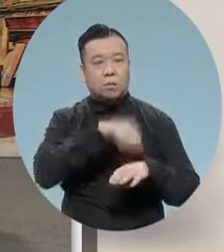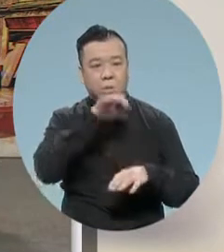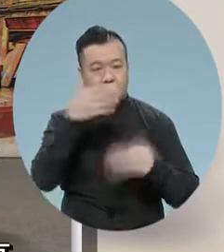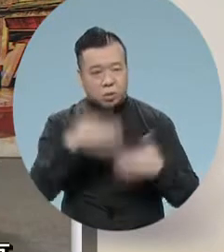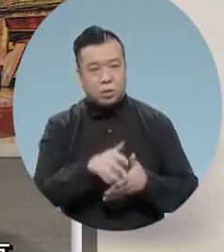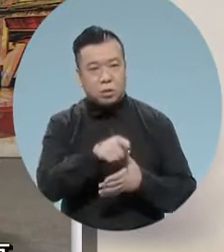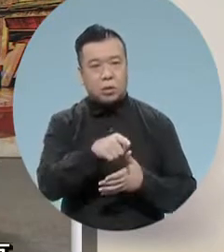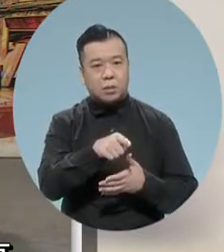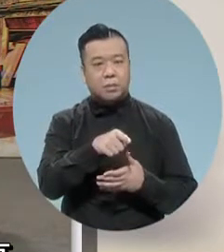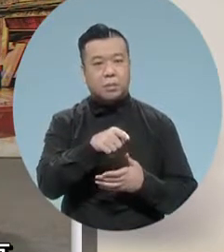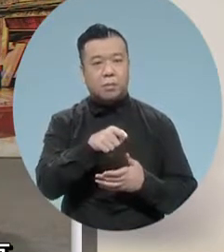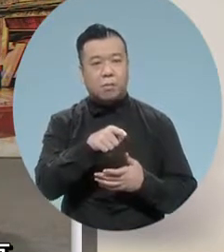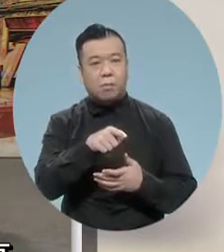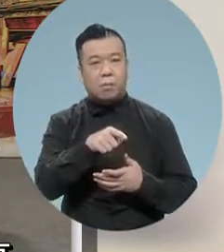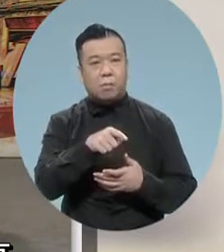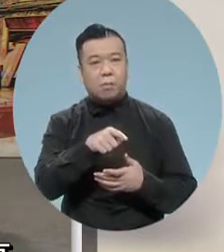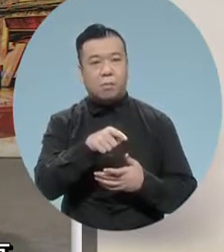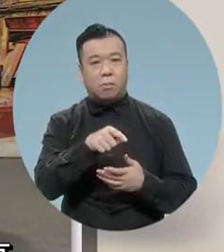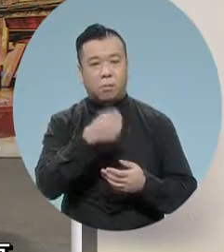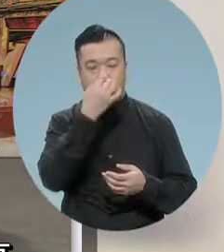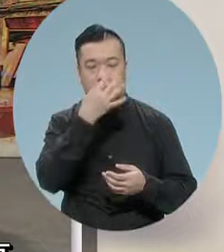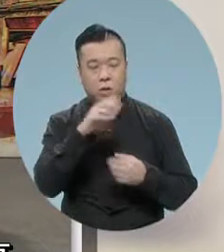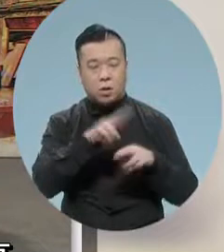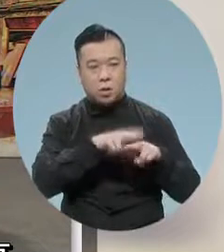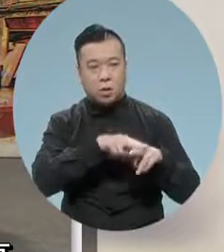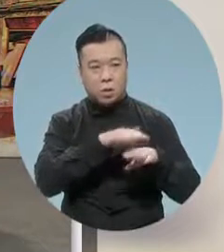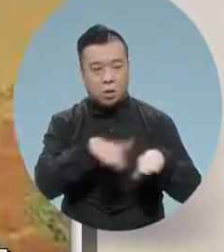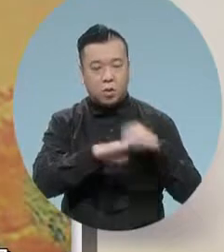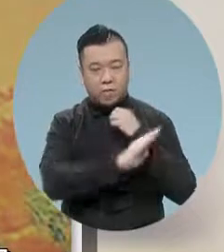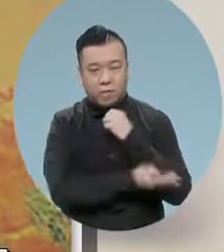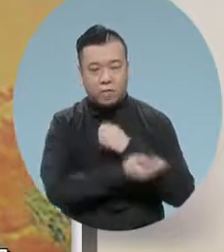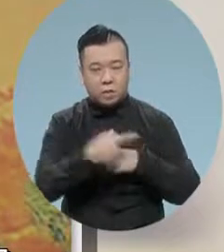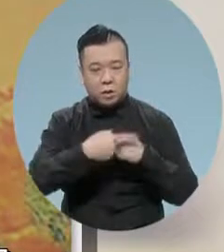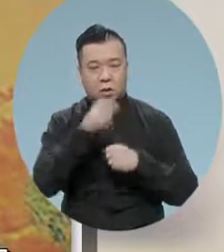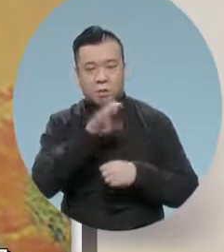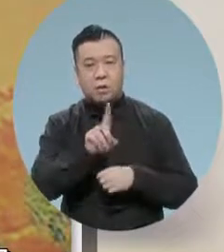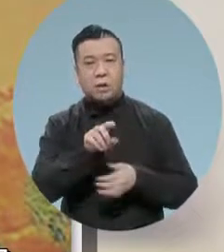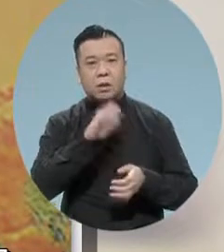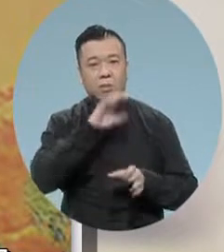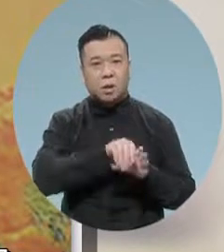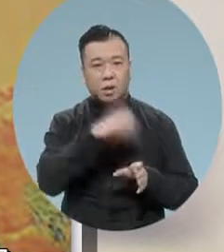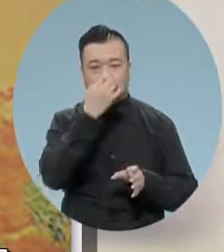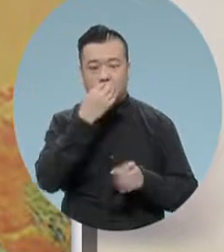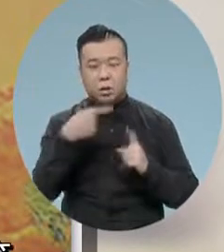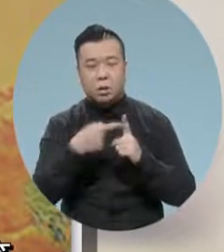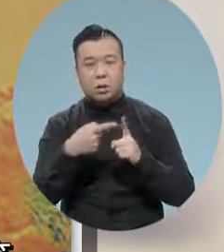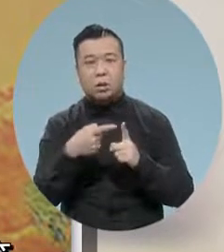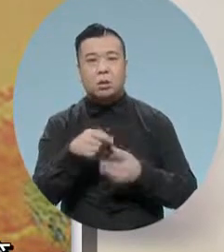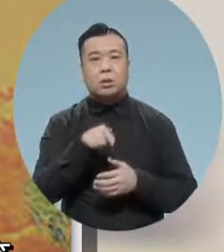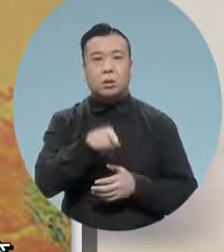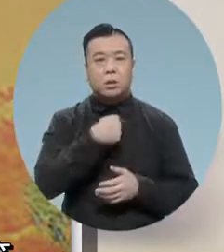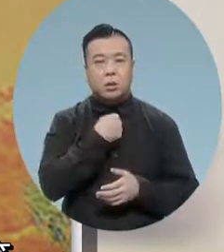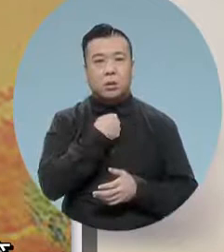就係其實我哋喺香港國安法第六條裏邊咧，第一次提到就係包括香港嘅同胞在內咧，都